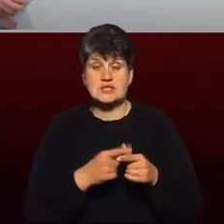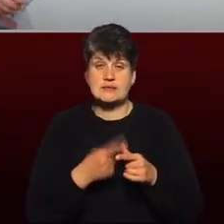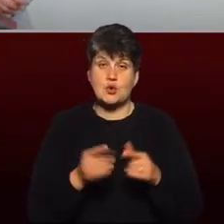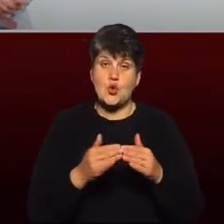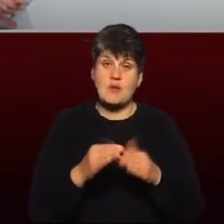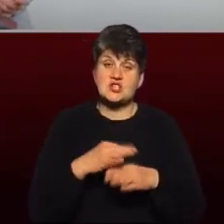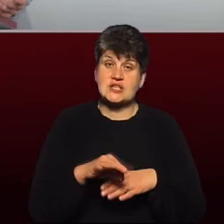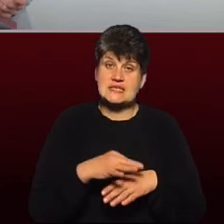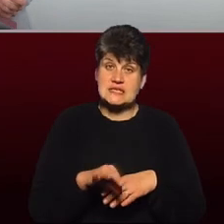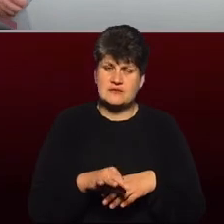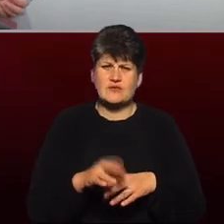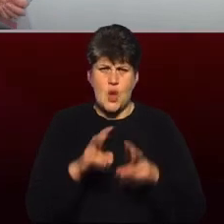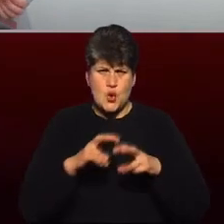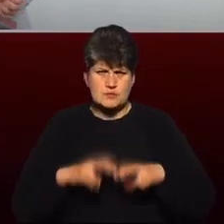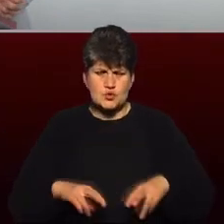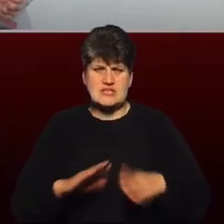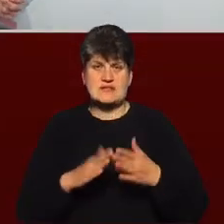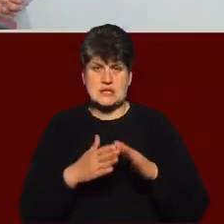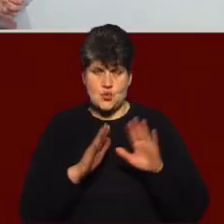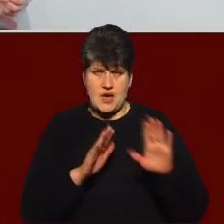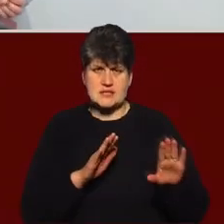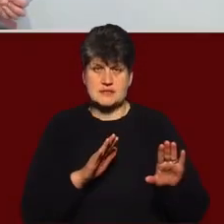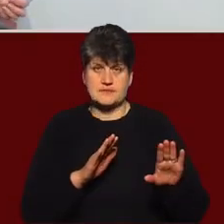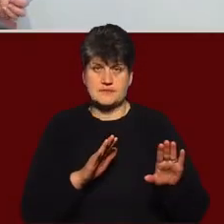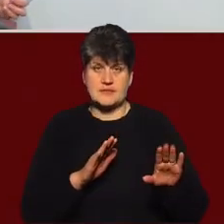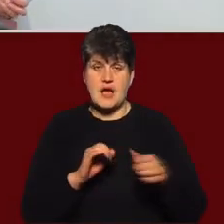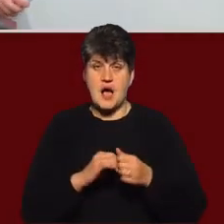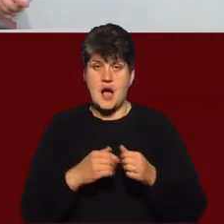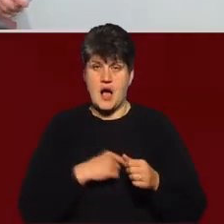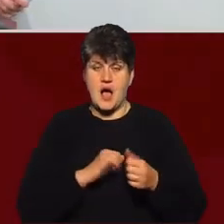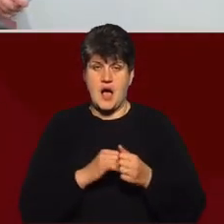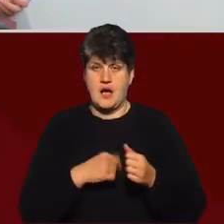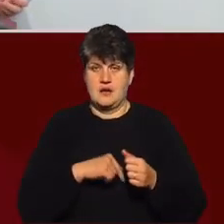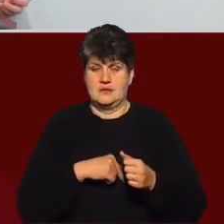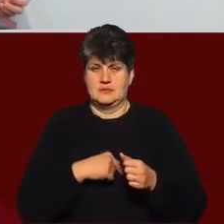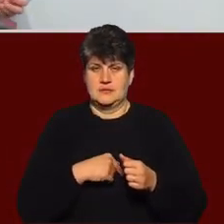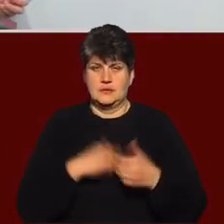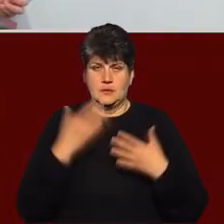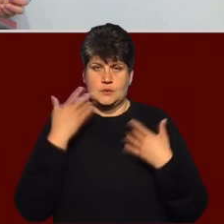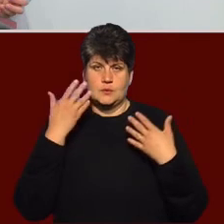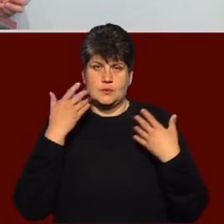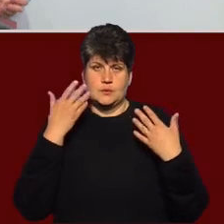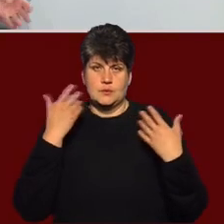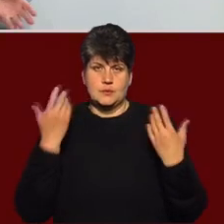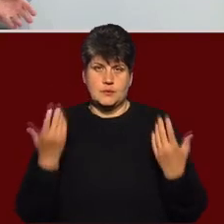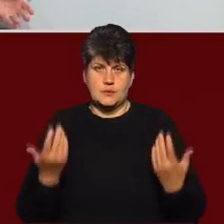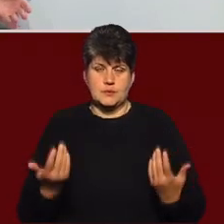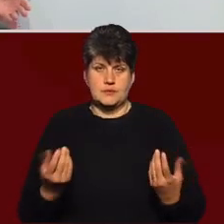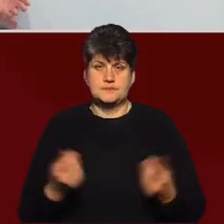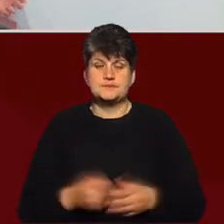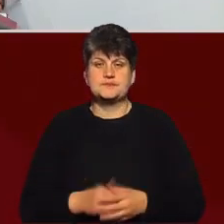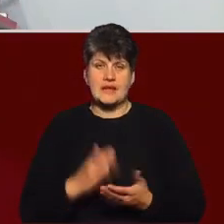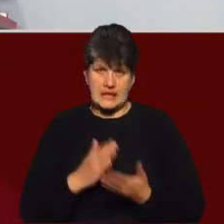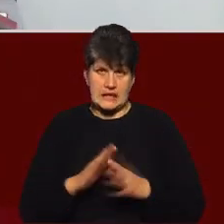Вони в ситуації розберуться, але камінь з душі, так, вже в ці в заявника спав. Є такі випадки